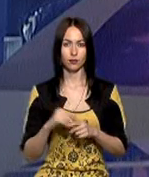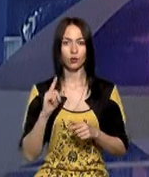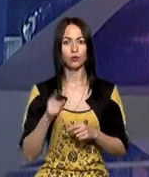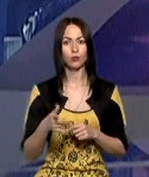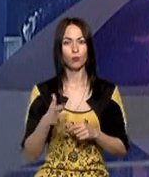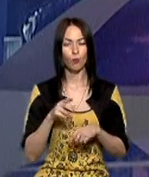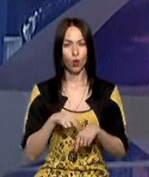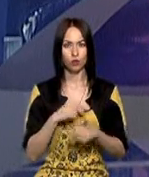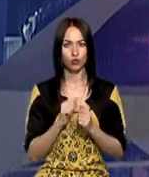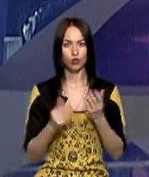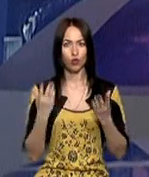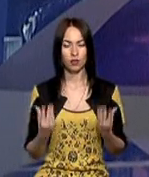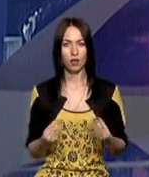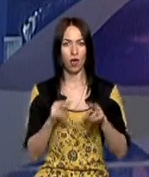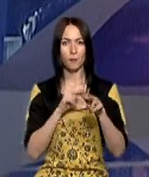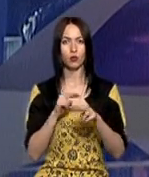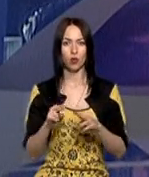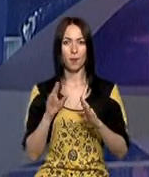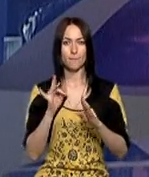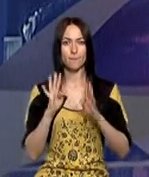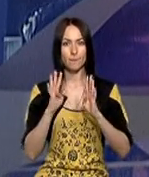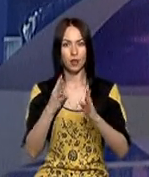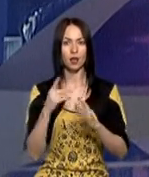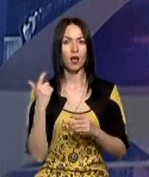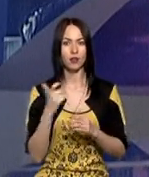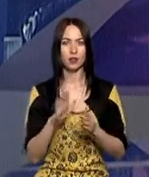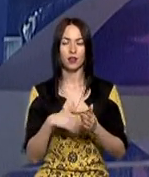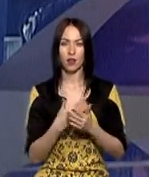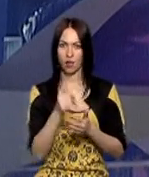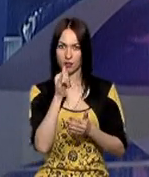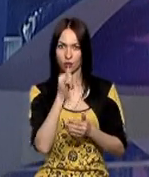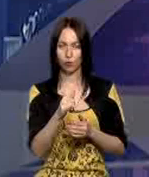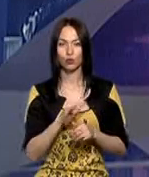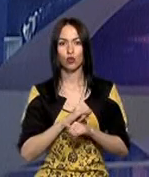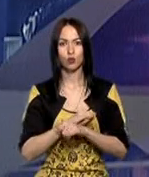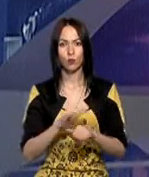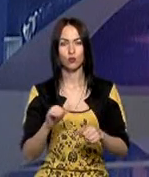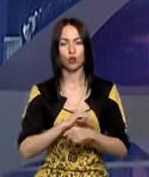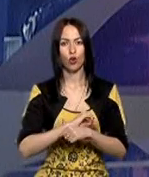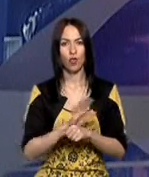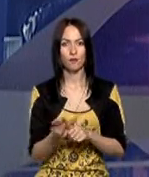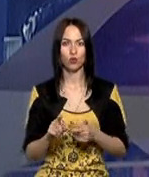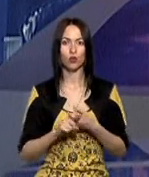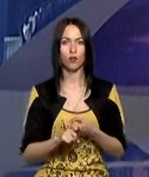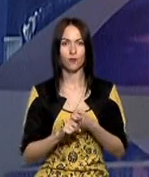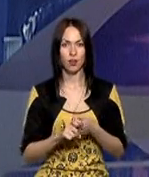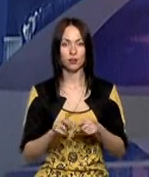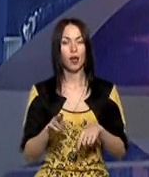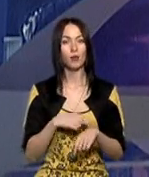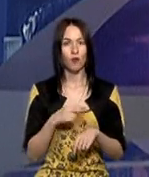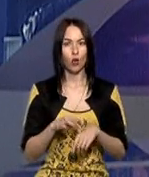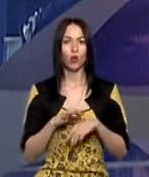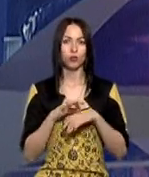1500 поліцейських щодня патрулюватимуть сквери та парки Харківщини для недопущення розповсюдження коронавірусної інфекції.